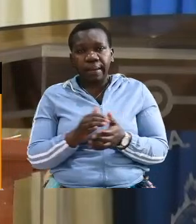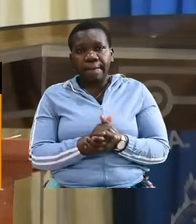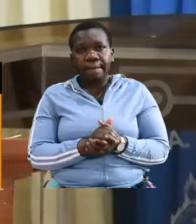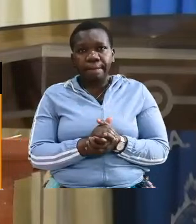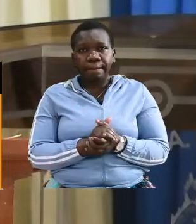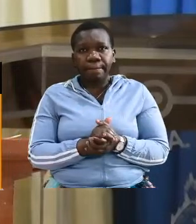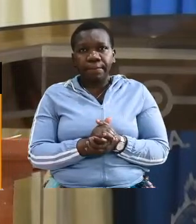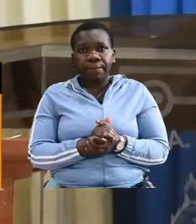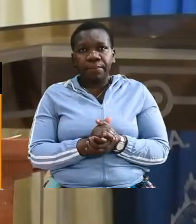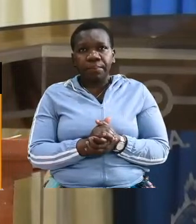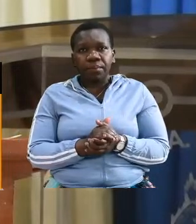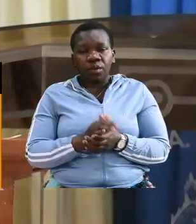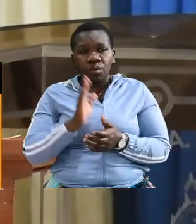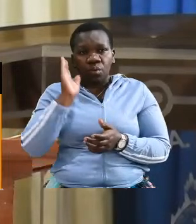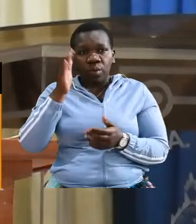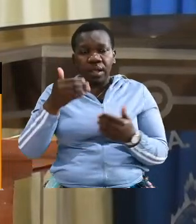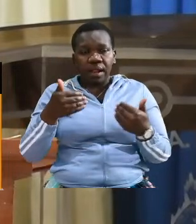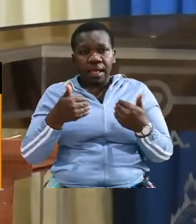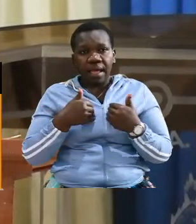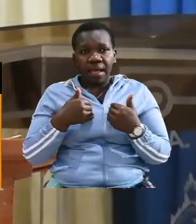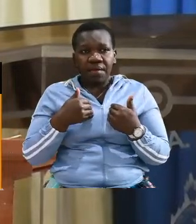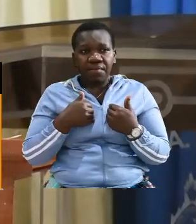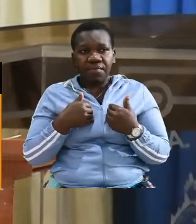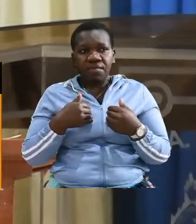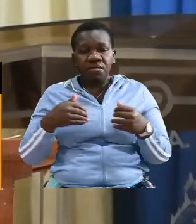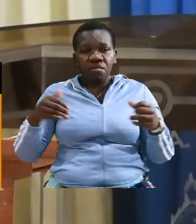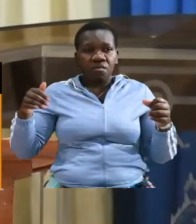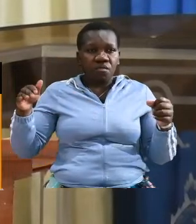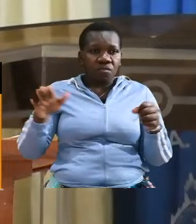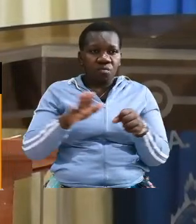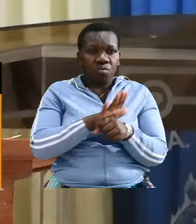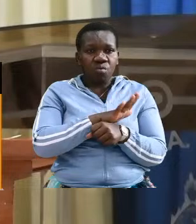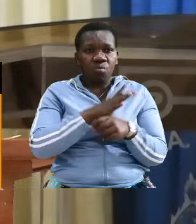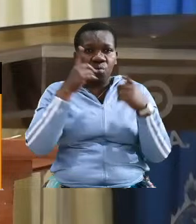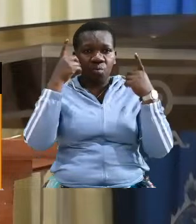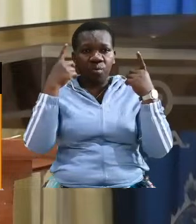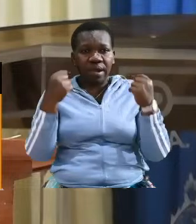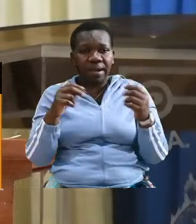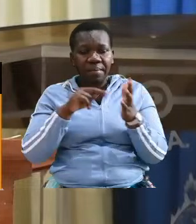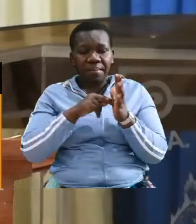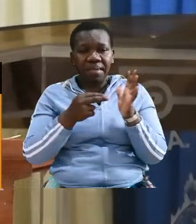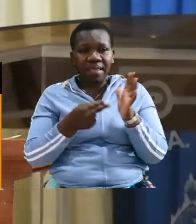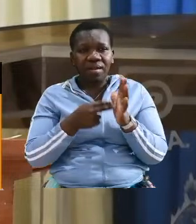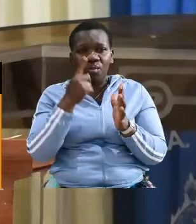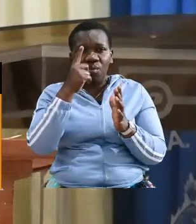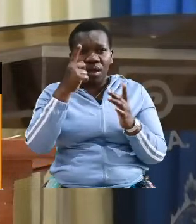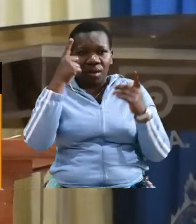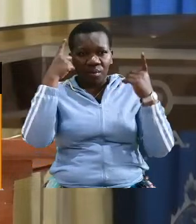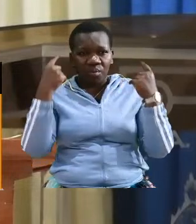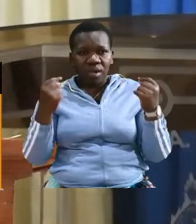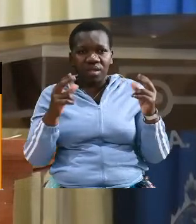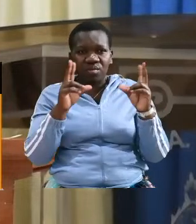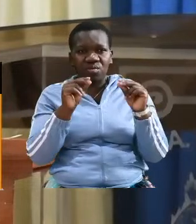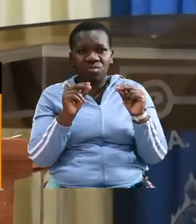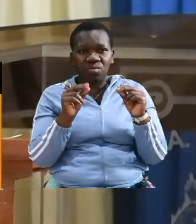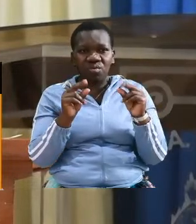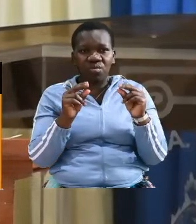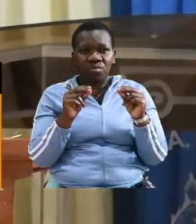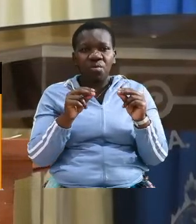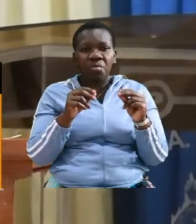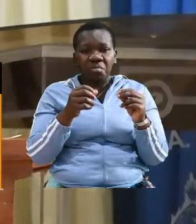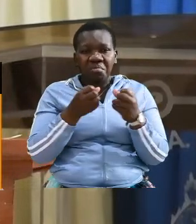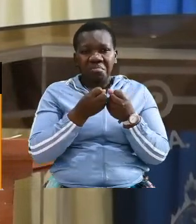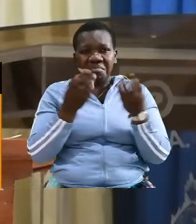Tutakuwa na mass wedding mwezi wa 8 tarehe 26, na wengi wamejiandikisha. Unaomba